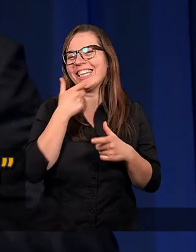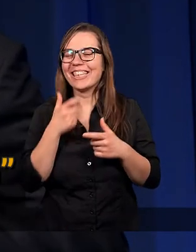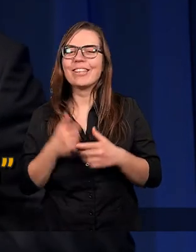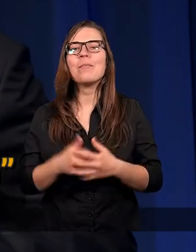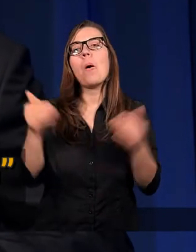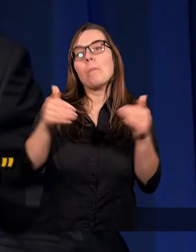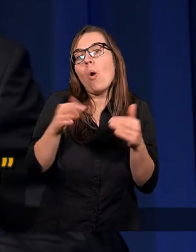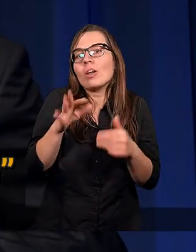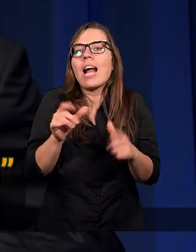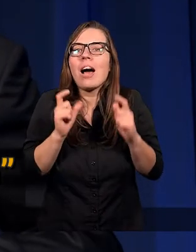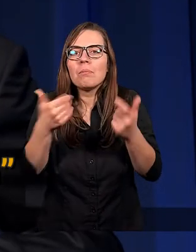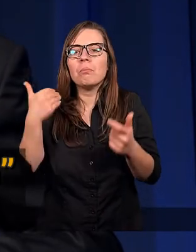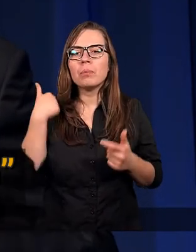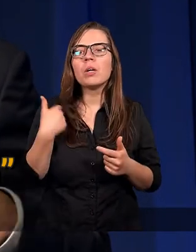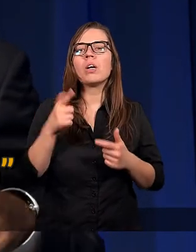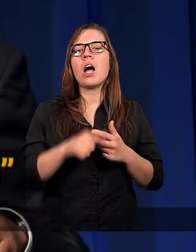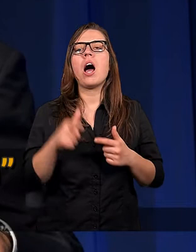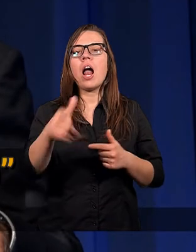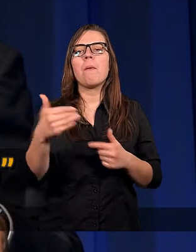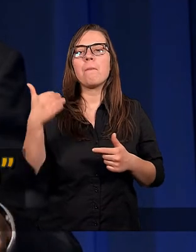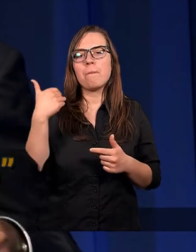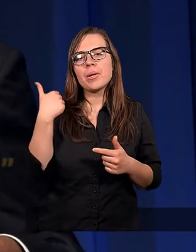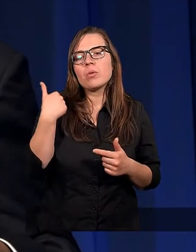No, może tak było w tym przypadku, ale ja tu byłem...